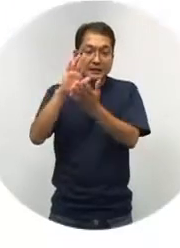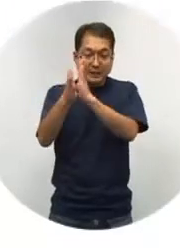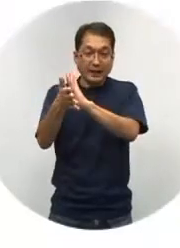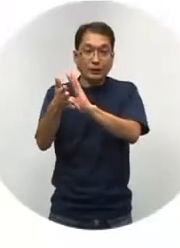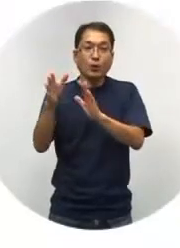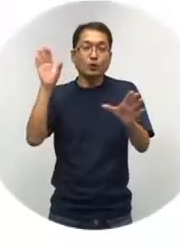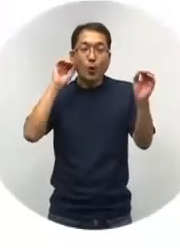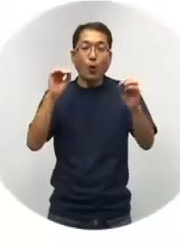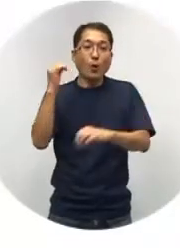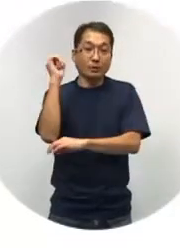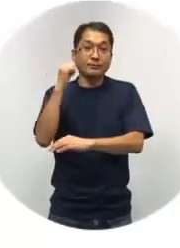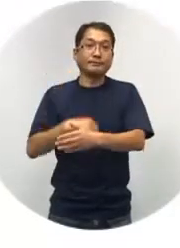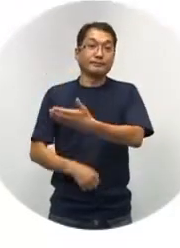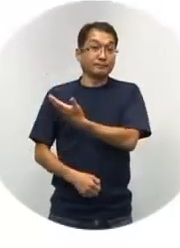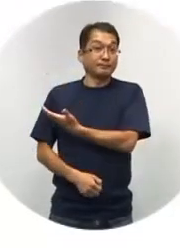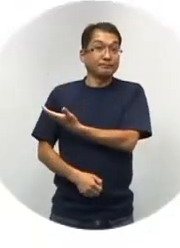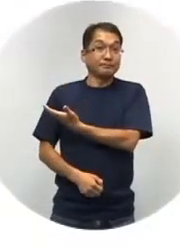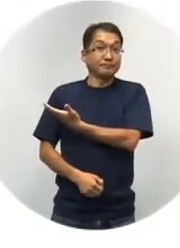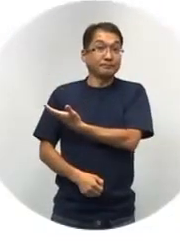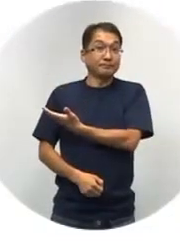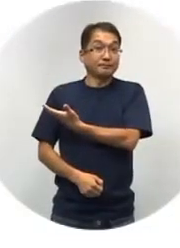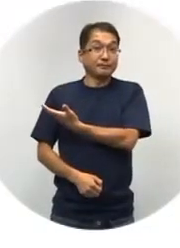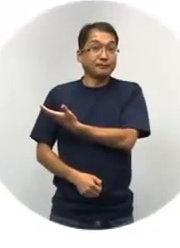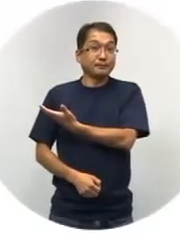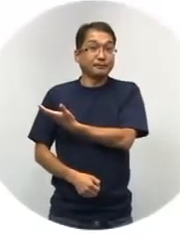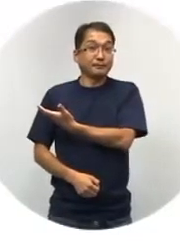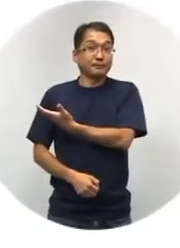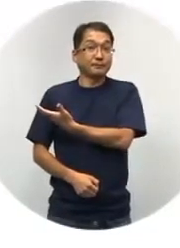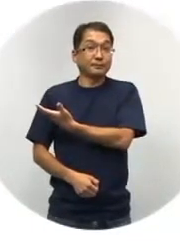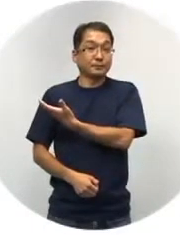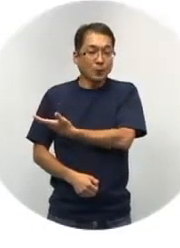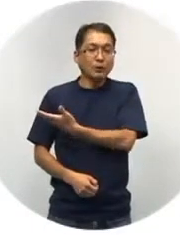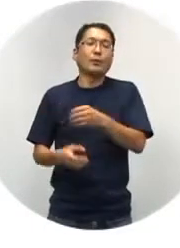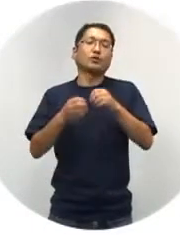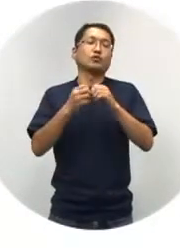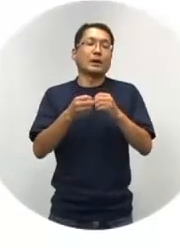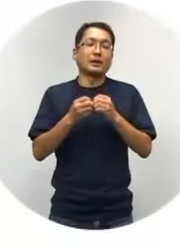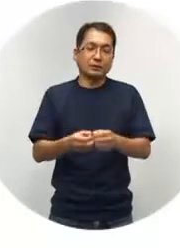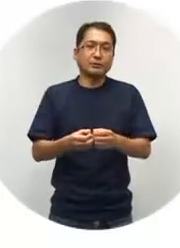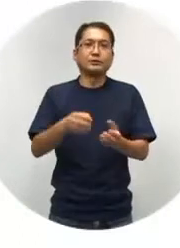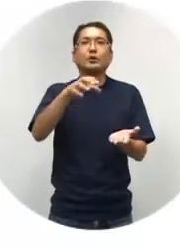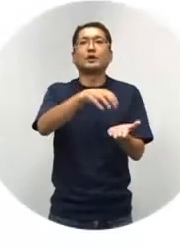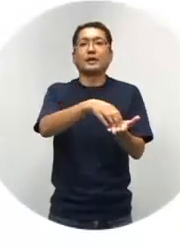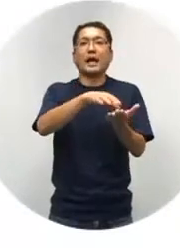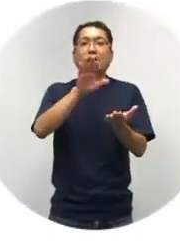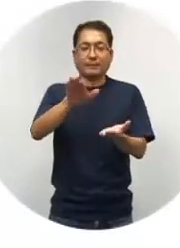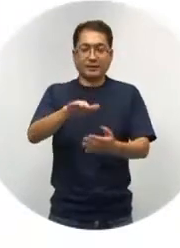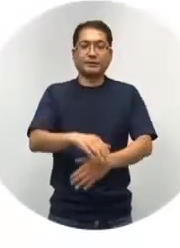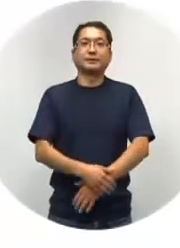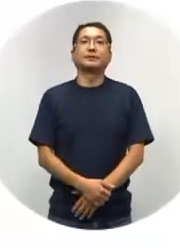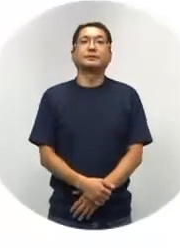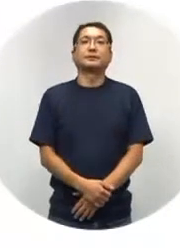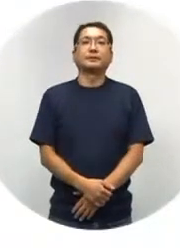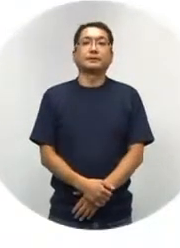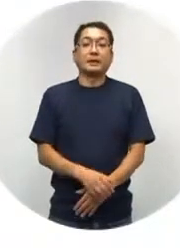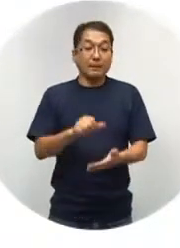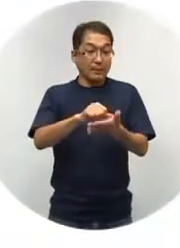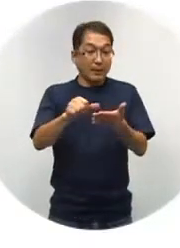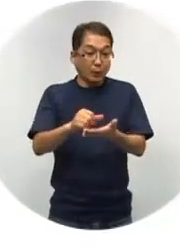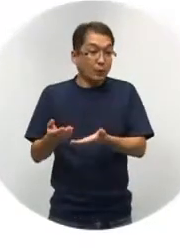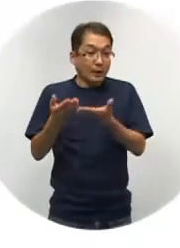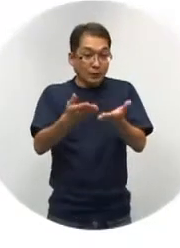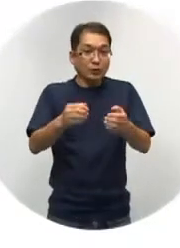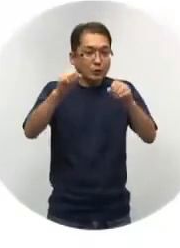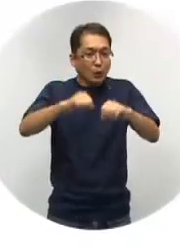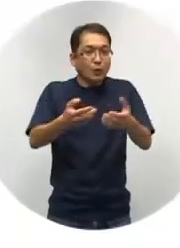災のためにみんなでつながろう、今こそ共助の時でも詳しくお知らせしております。名簿提供に同意